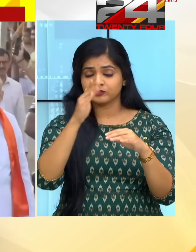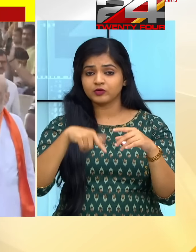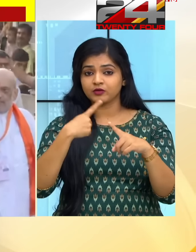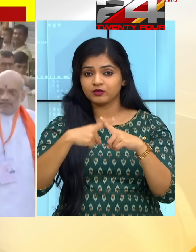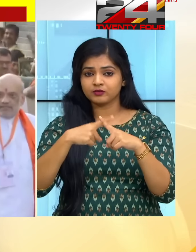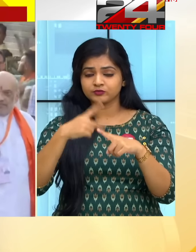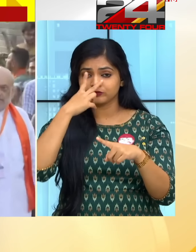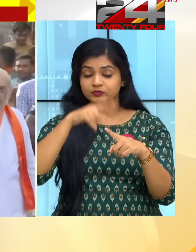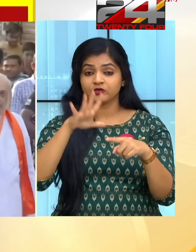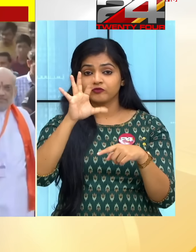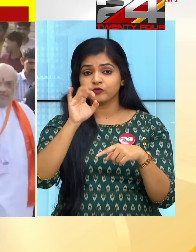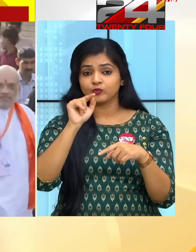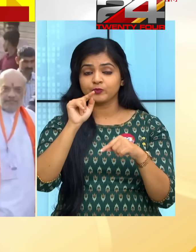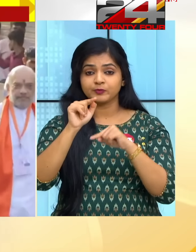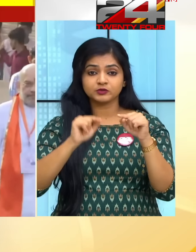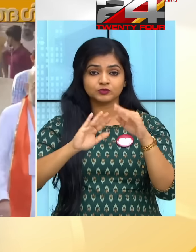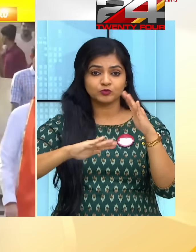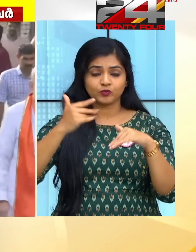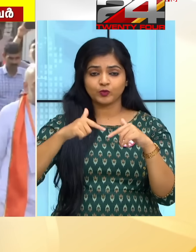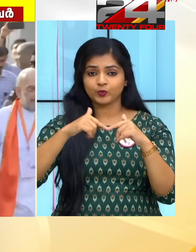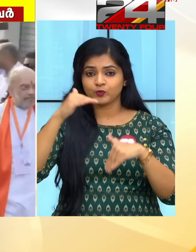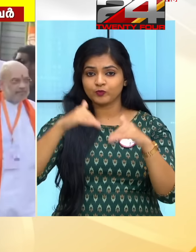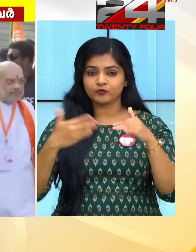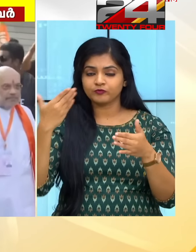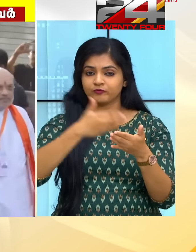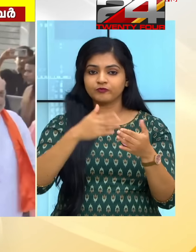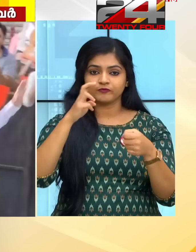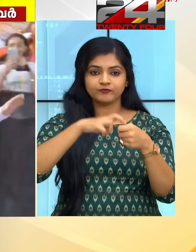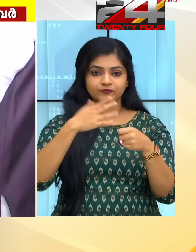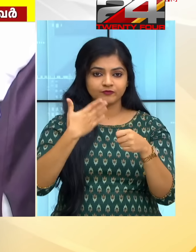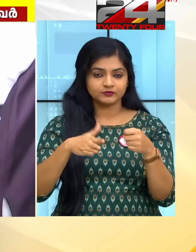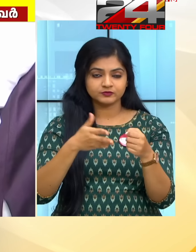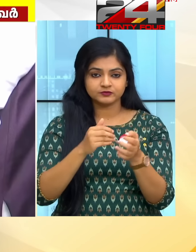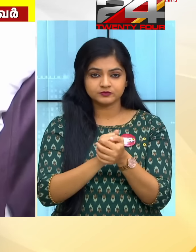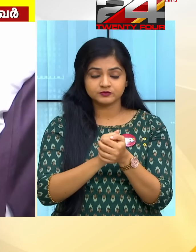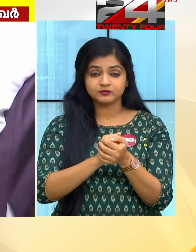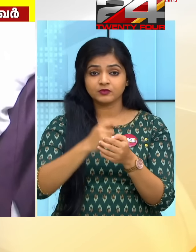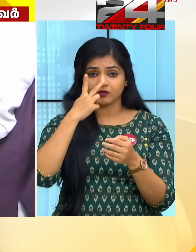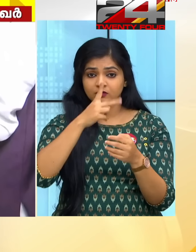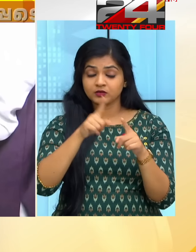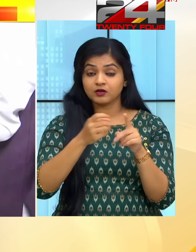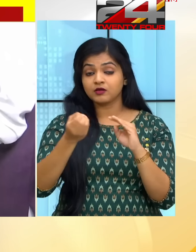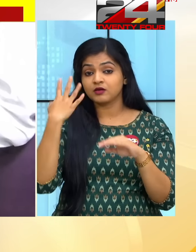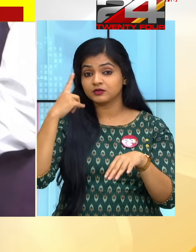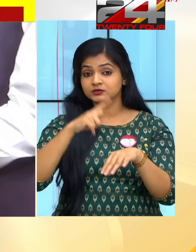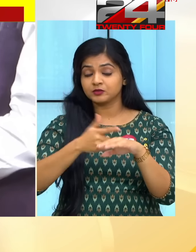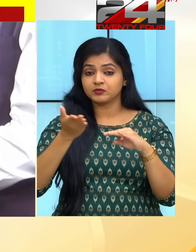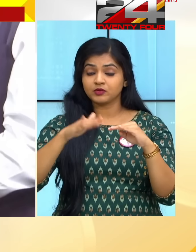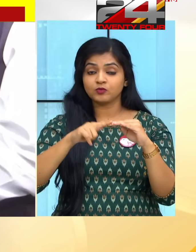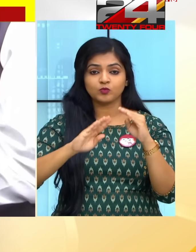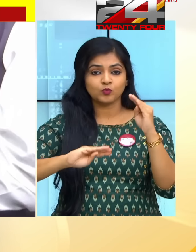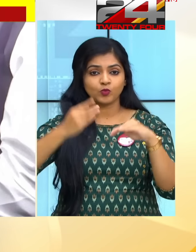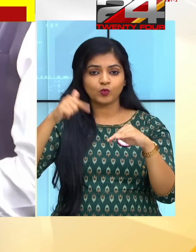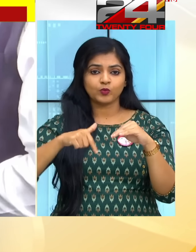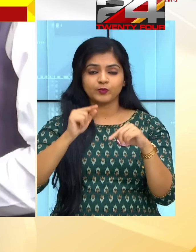കണക്കനുസരിച്ച് ഏതാണ്ട് 50% പേർ അവരുടെ സമ്മതിദാനാവകാശം വിനിയോഗിച്ചു കഴിഞ്ഞു. അങ്ങനെയാണെന്നുണ്ടെങ്കിൽ കഴിഞ്ഞ തവണത്തേക്കാൾ ഭേദപ്പെട്ട ഒരു